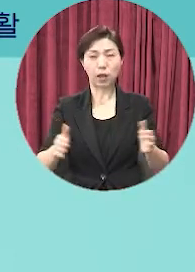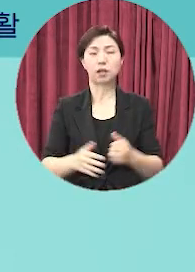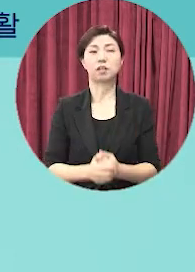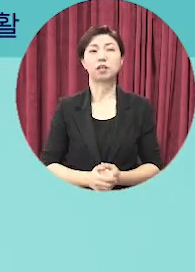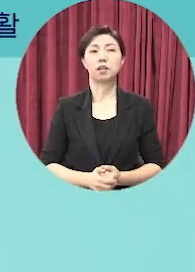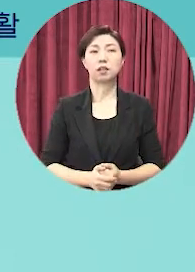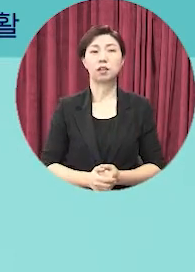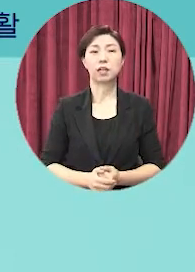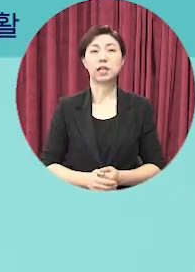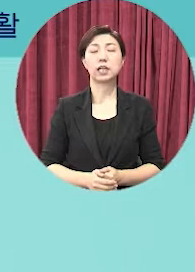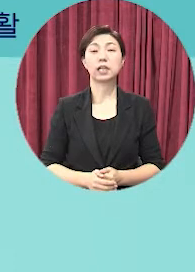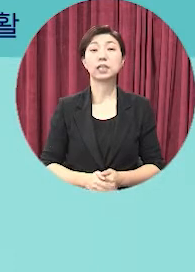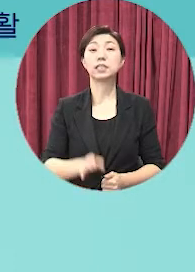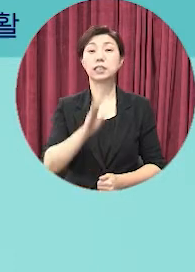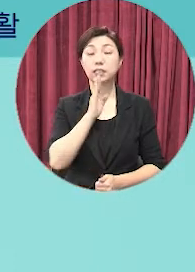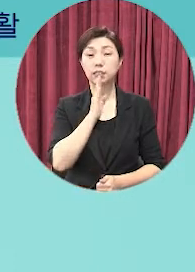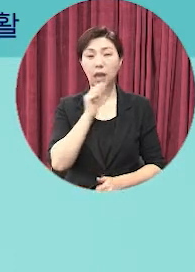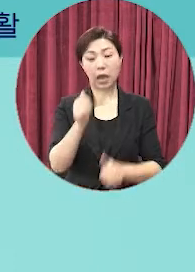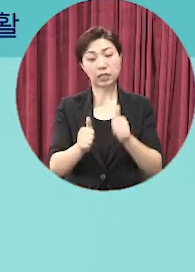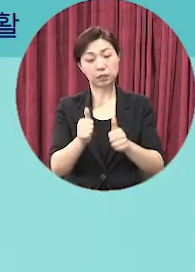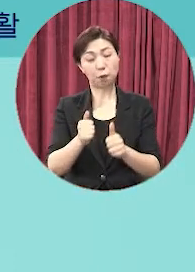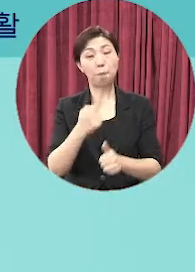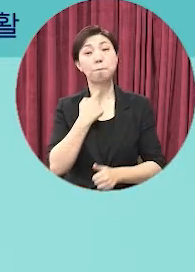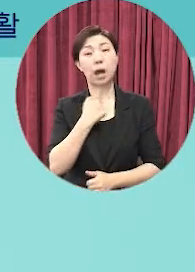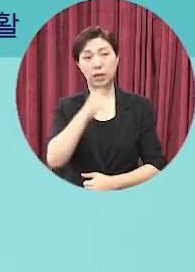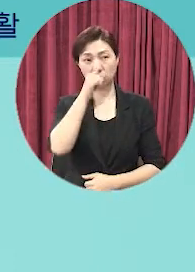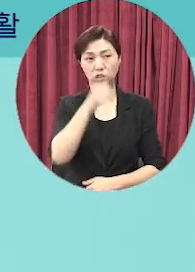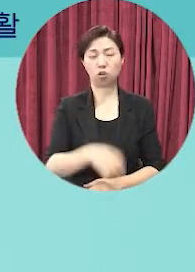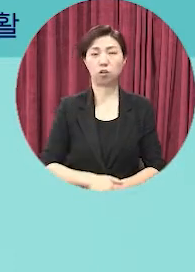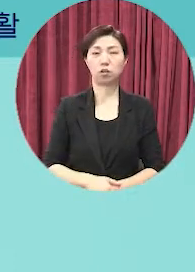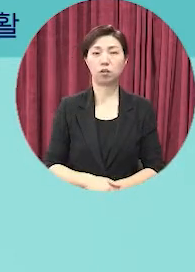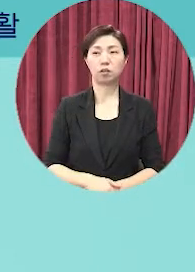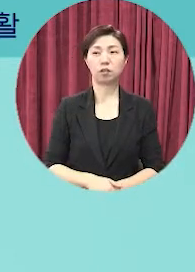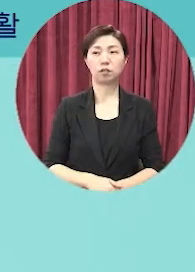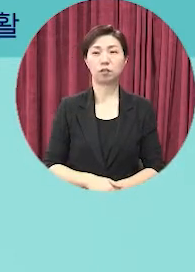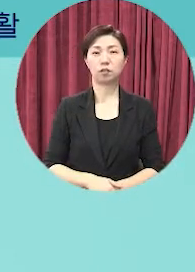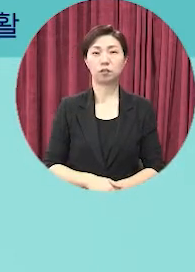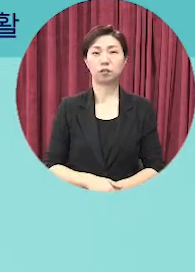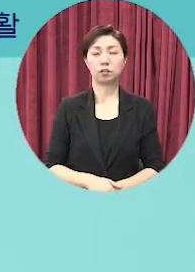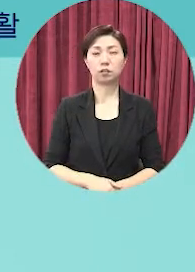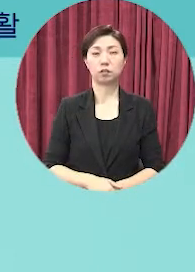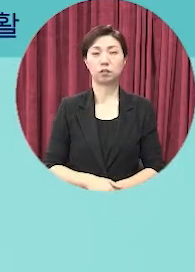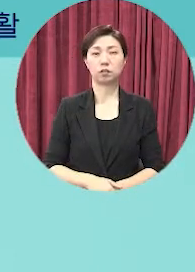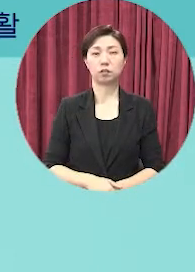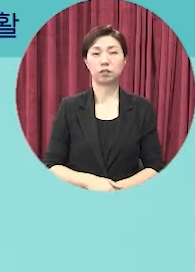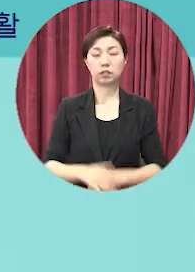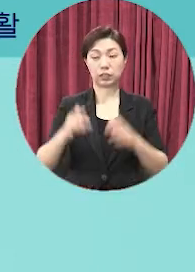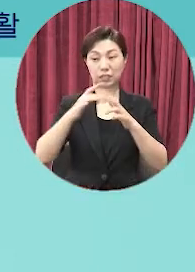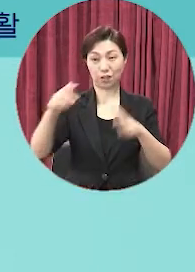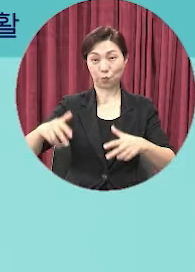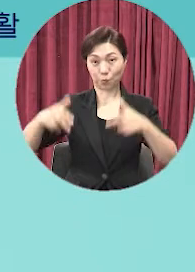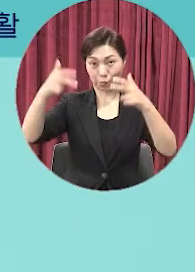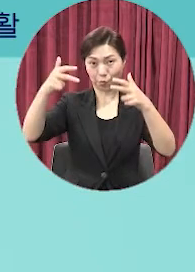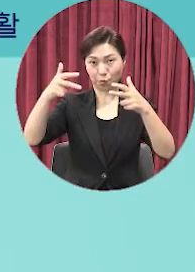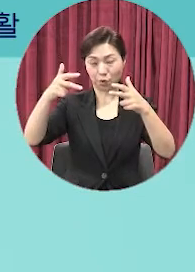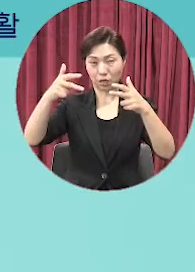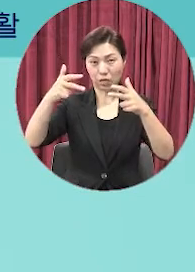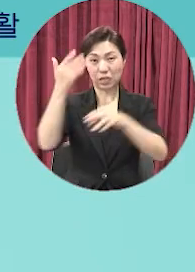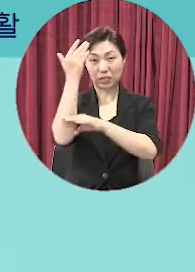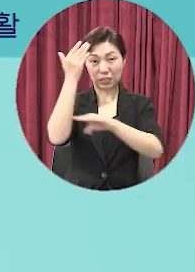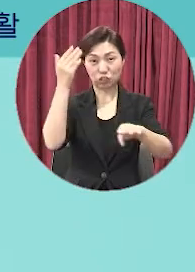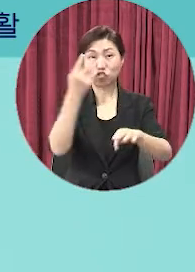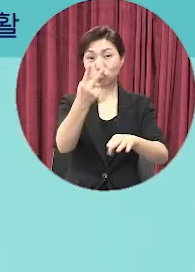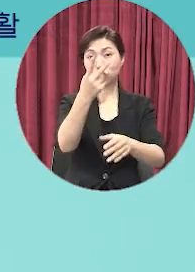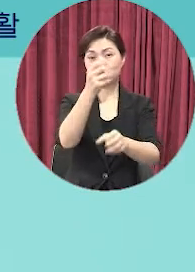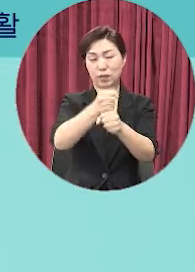실제 시범 적용을 해보고 있는데요. 먼저 그 비대면 서비스를 크게 큰 축 두 가지로 나눠서